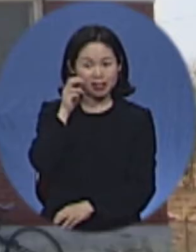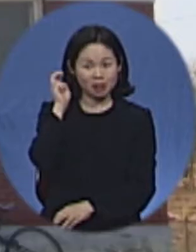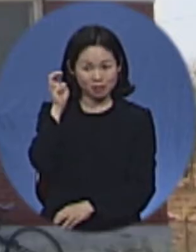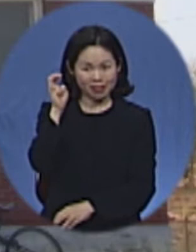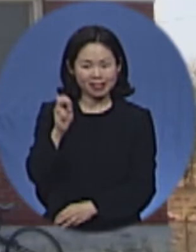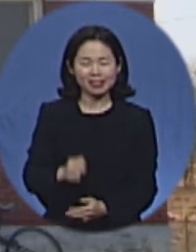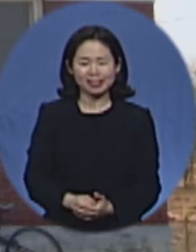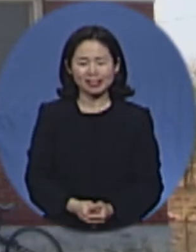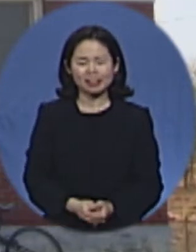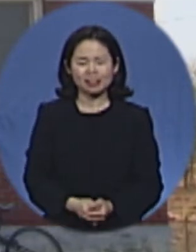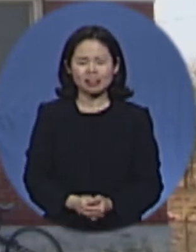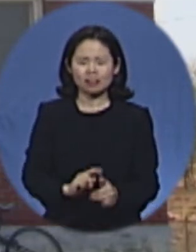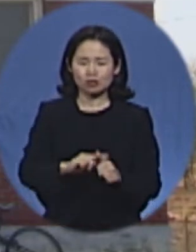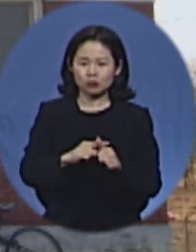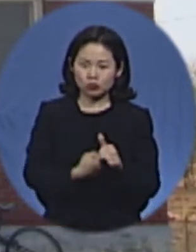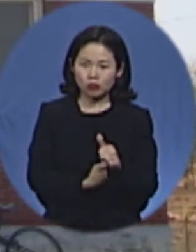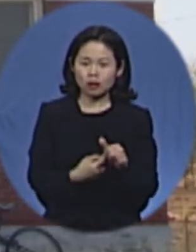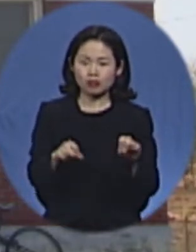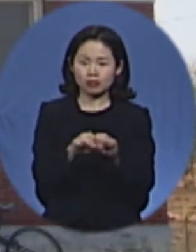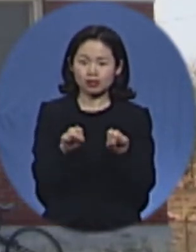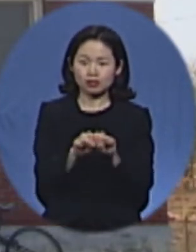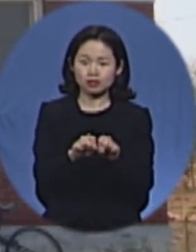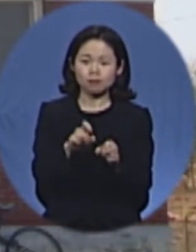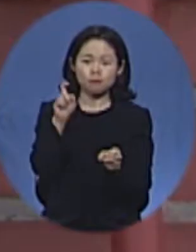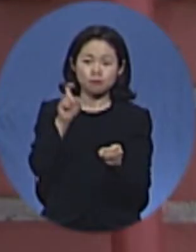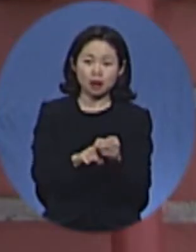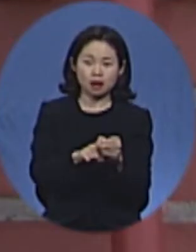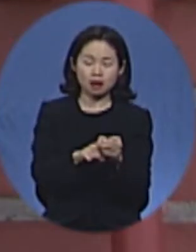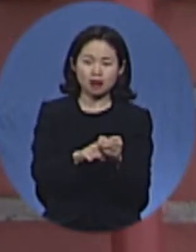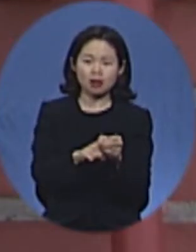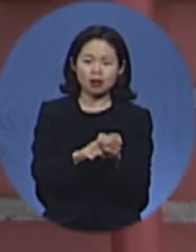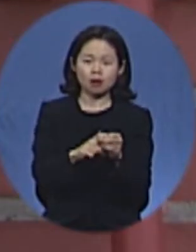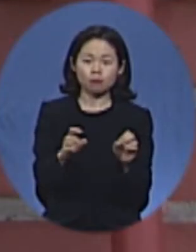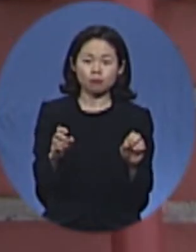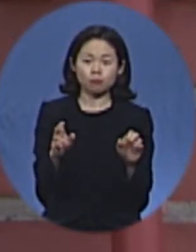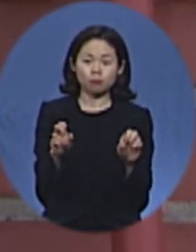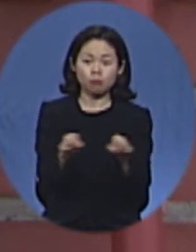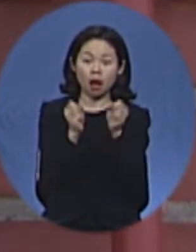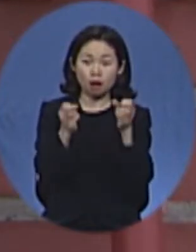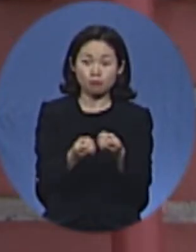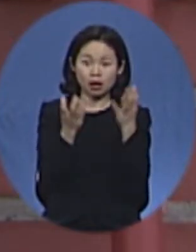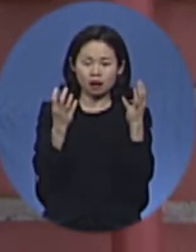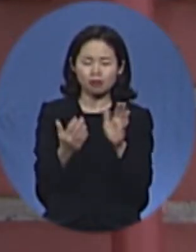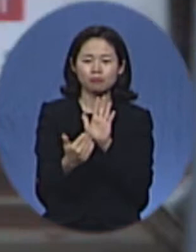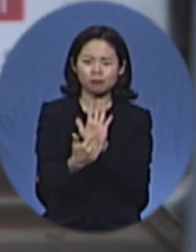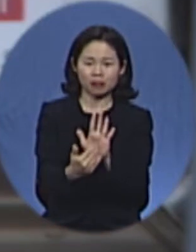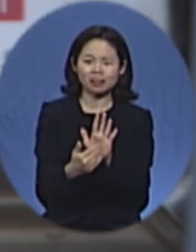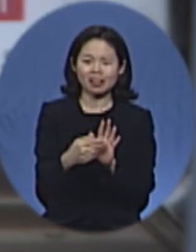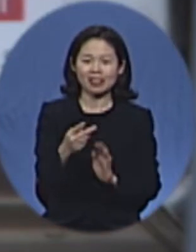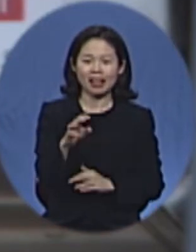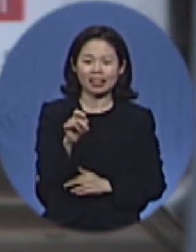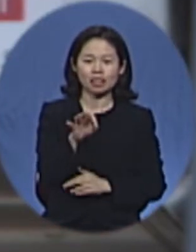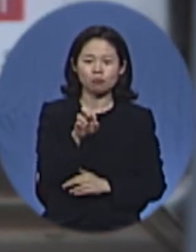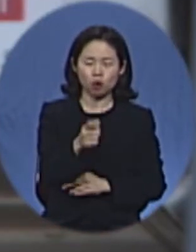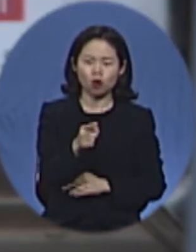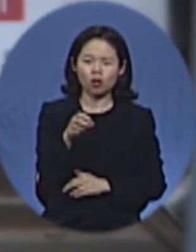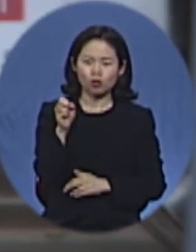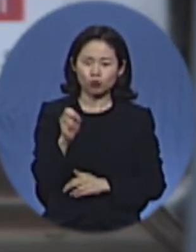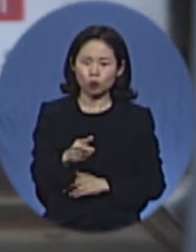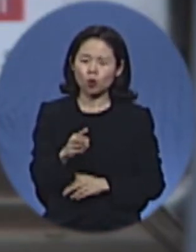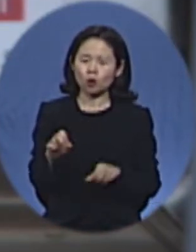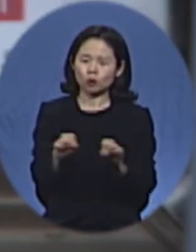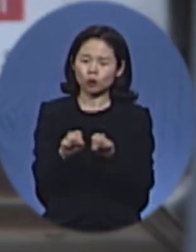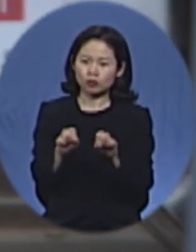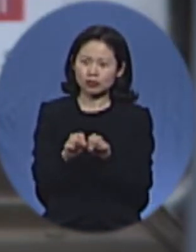예상됩니다. 저절로 가스를 잠가 사고를 예방하는 타이머 콕과 도시가스가 들어가지 않는 벽지 지역을